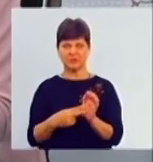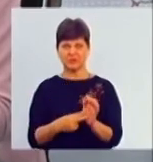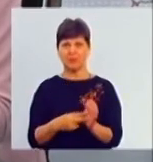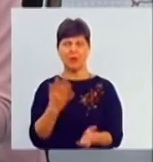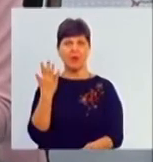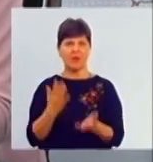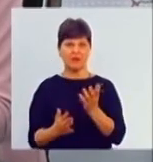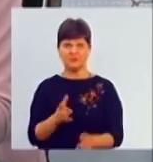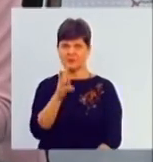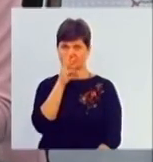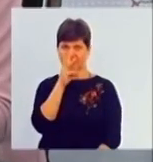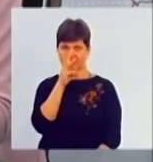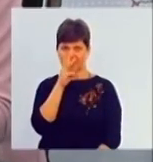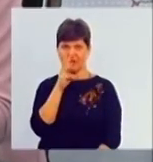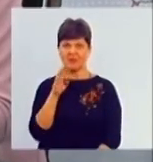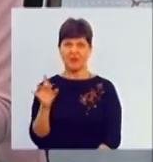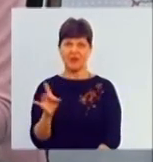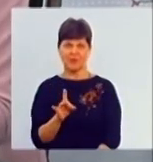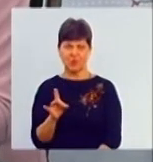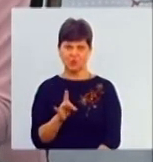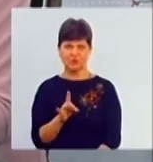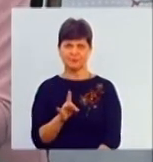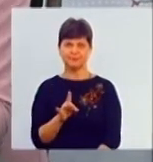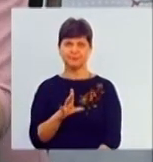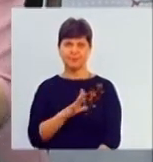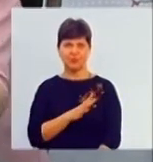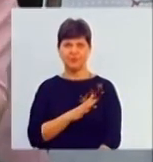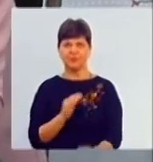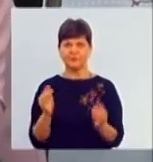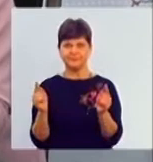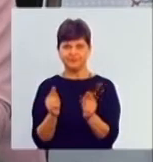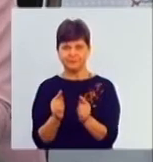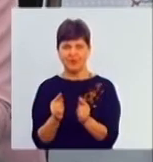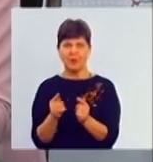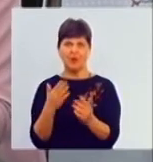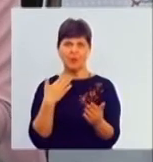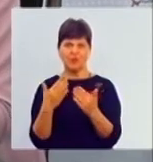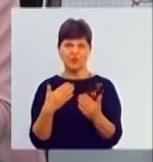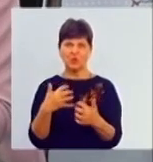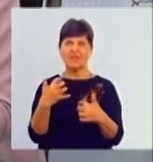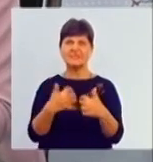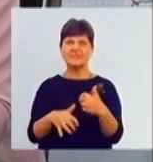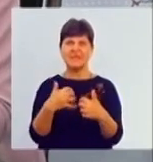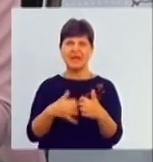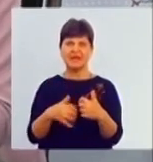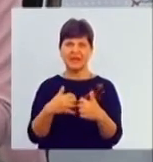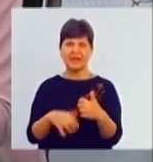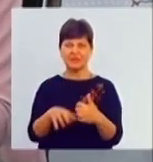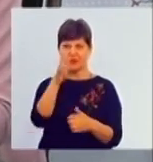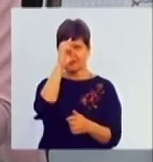цьому заробітна плата, розмір заробітної плати був невеликий по відношенню до середньої в